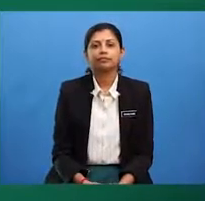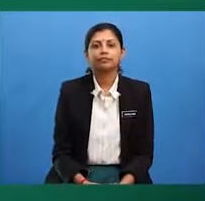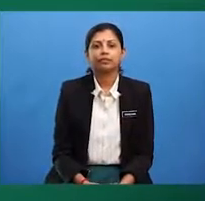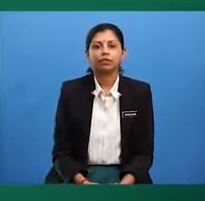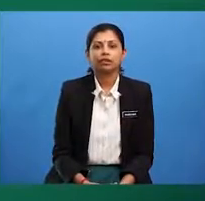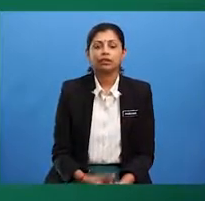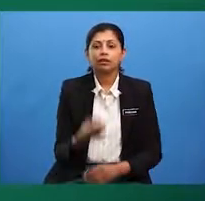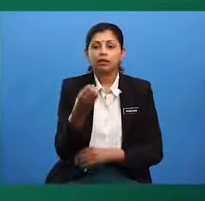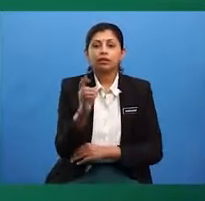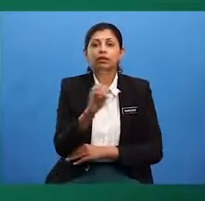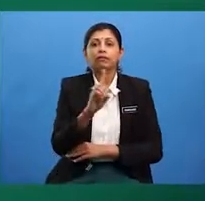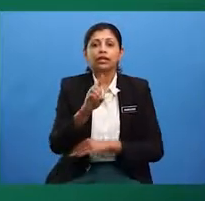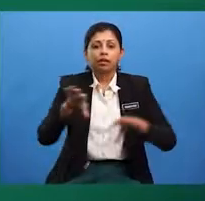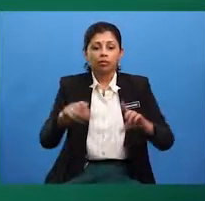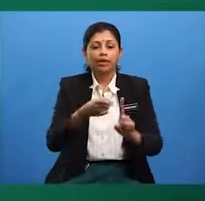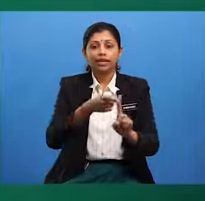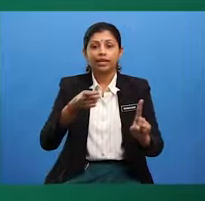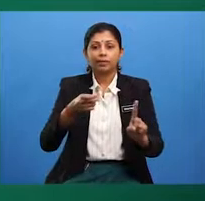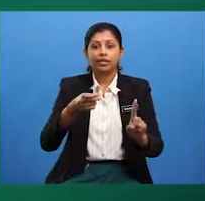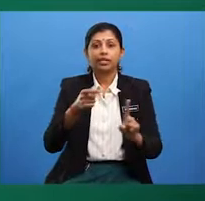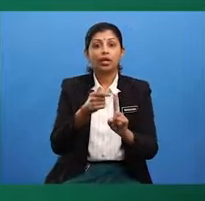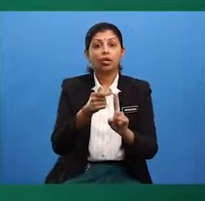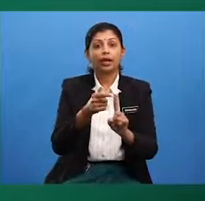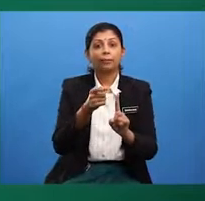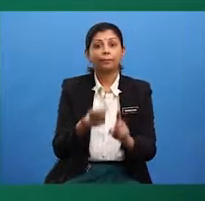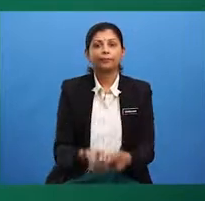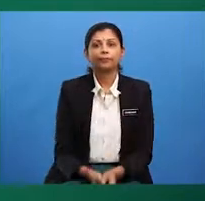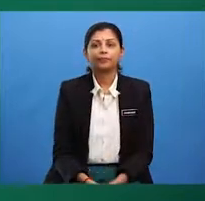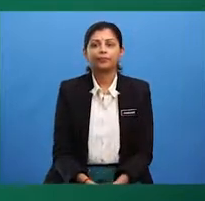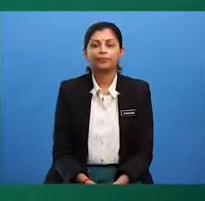Objek yang manakah yang diperbuat daripada logam?